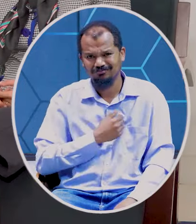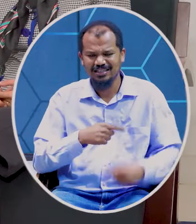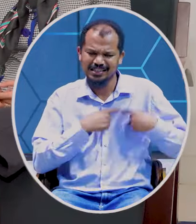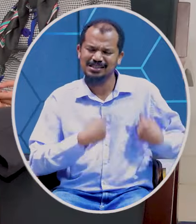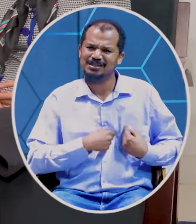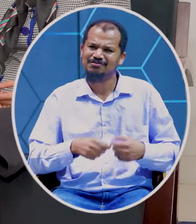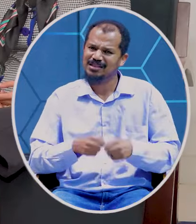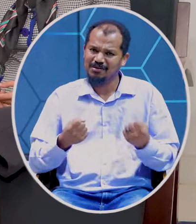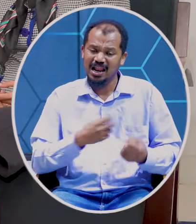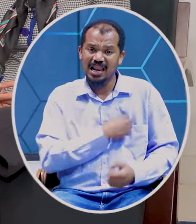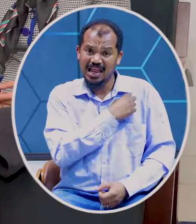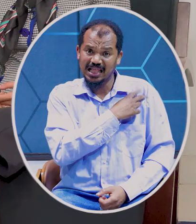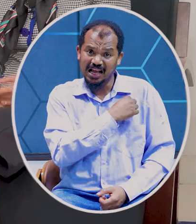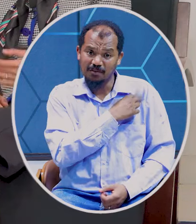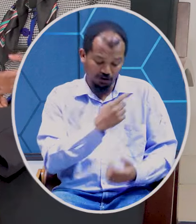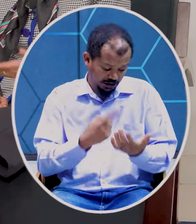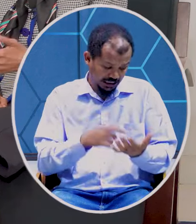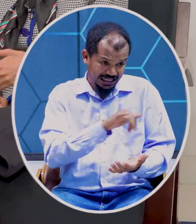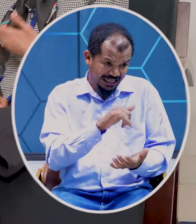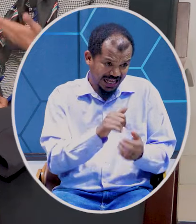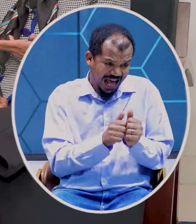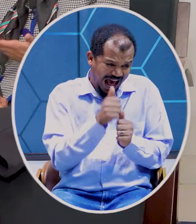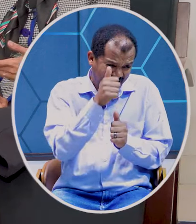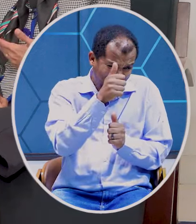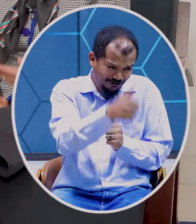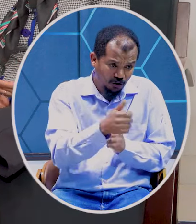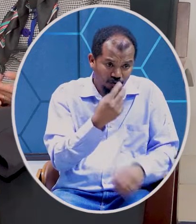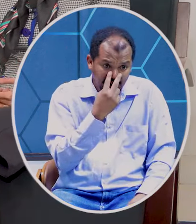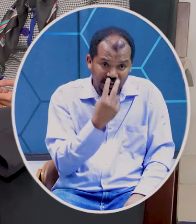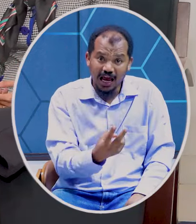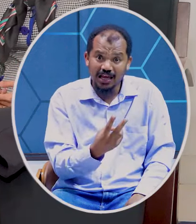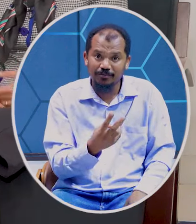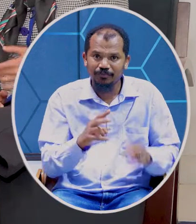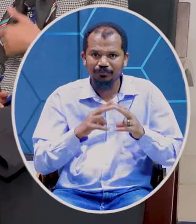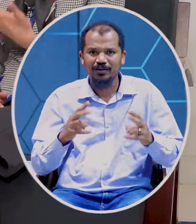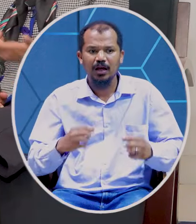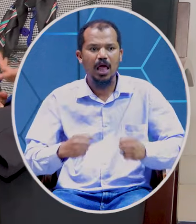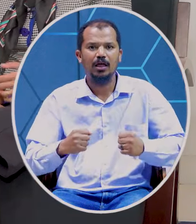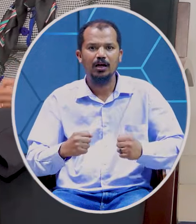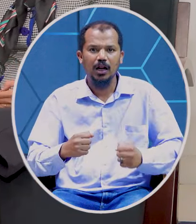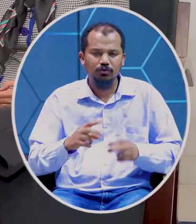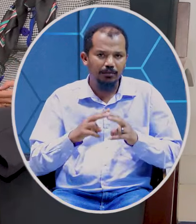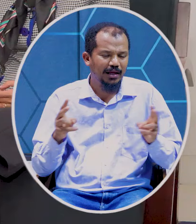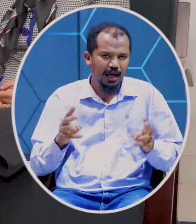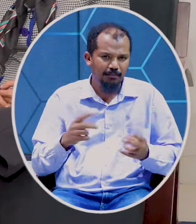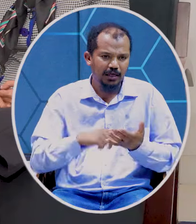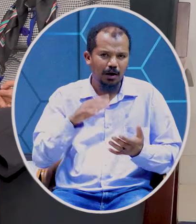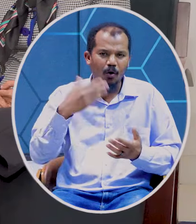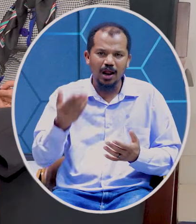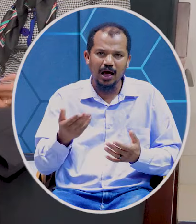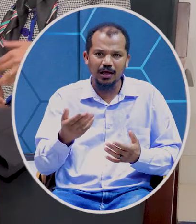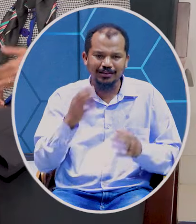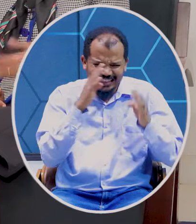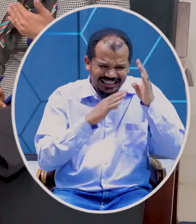ልብ ይሰብራሉ። ለታካሚዎች በተለይ ደግሞ ያን ነገር ተወጥተው አልፈውት ስታይ በጣም ያጠነክራቸዋል። የሚገርምሽ ከዛ